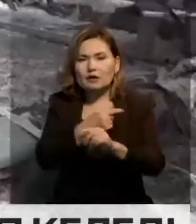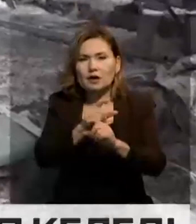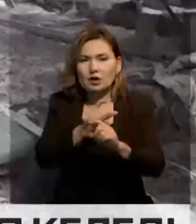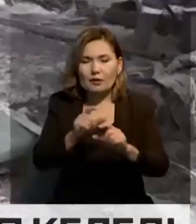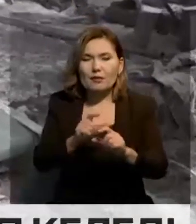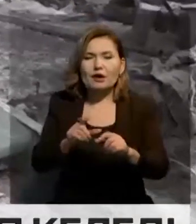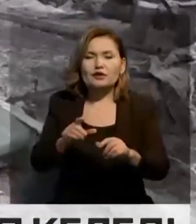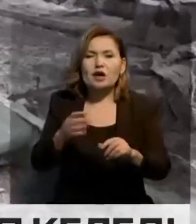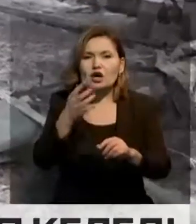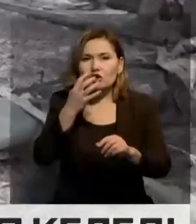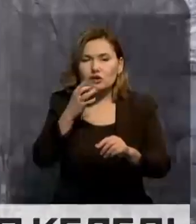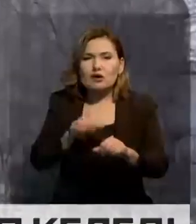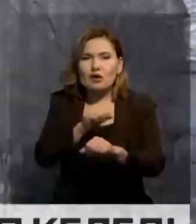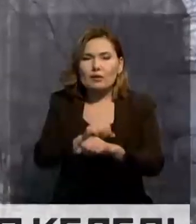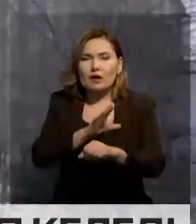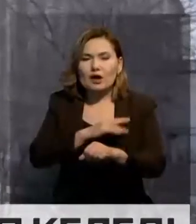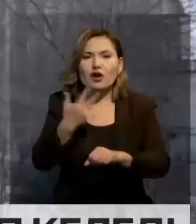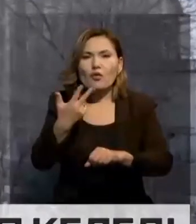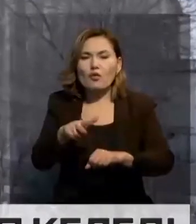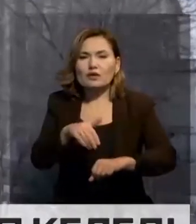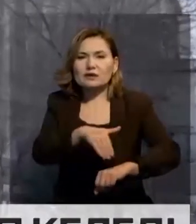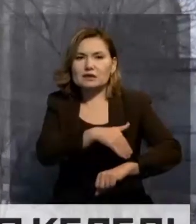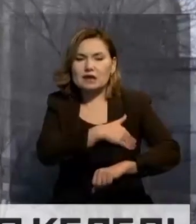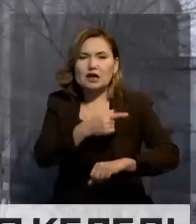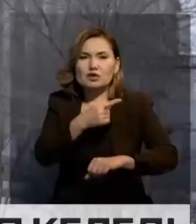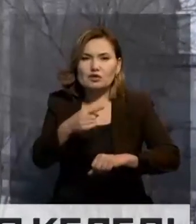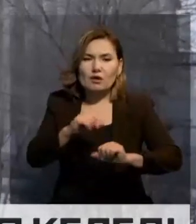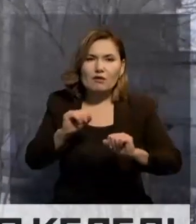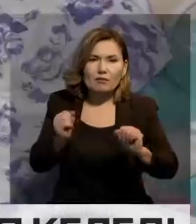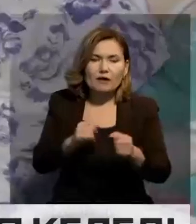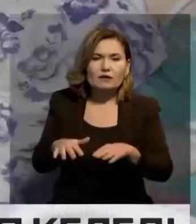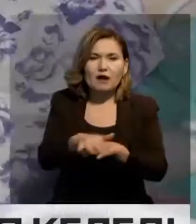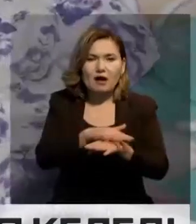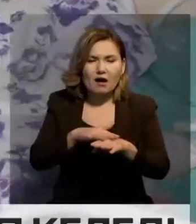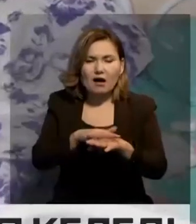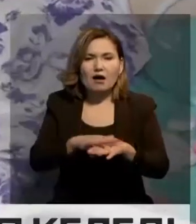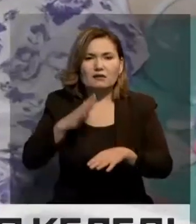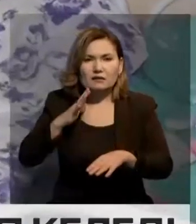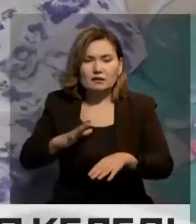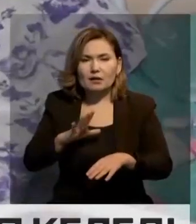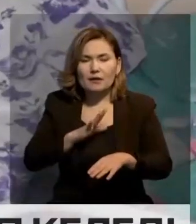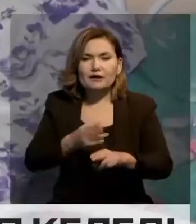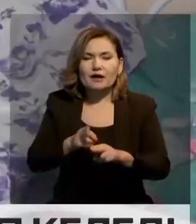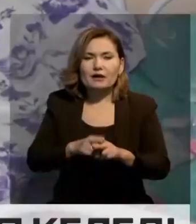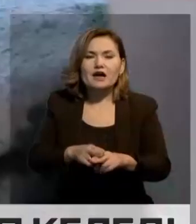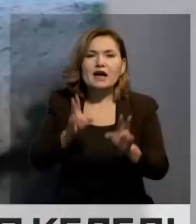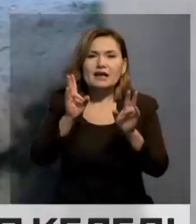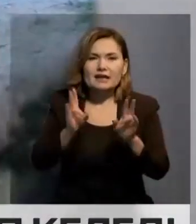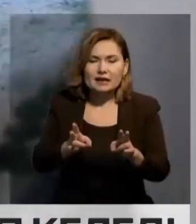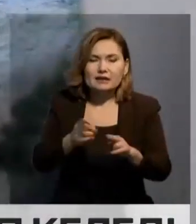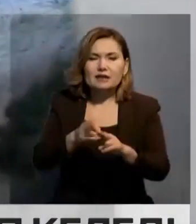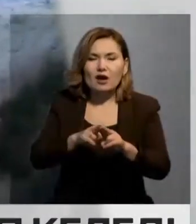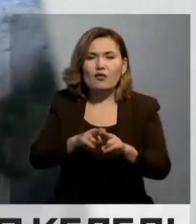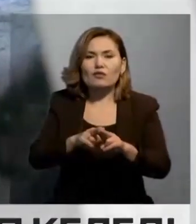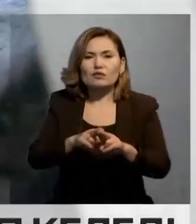жылудан ажыратуға тура келді. 30 градус аязда қала тұрғындары жылусыз отыруға мәжбүр болды. Негізгі апатты табуға 2